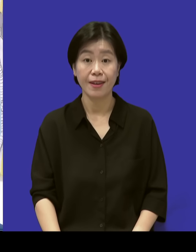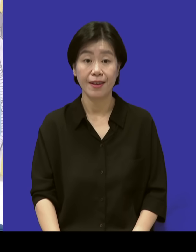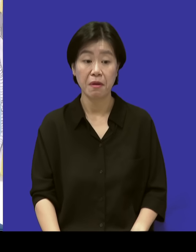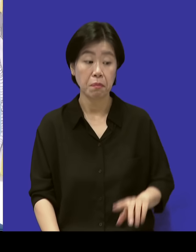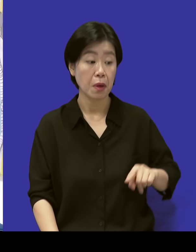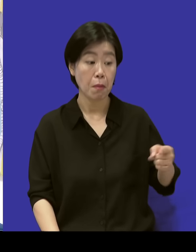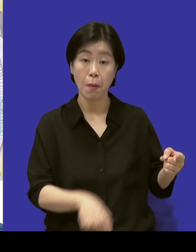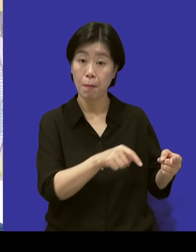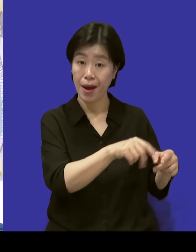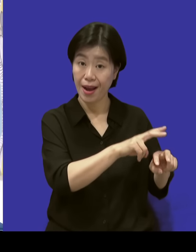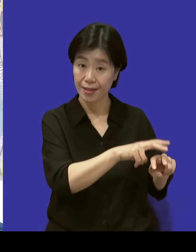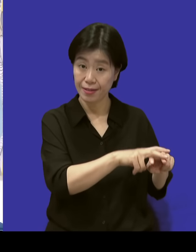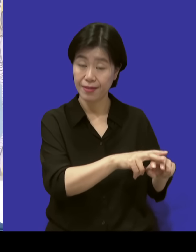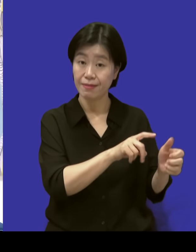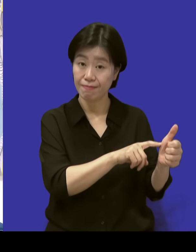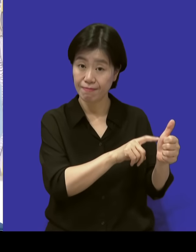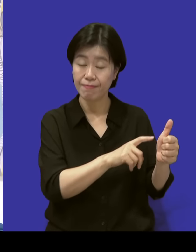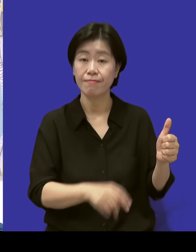교회에 그